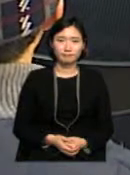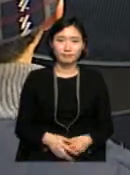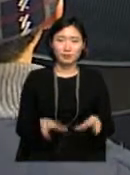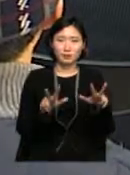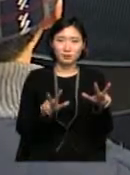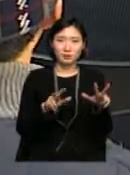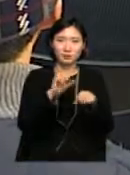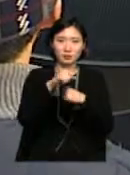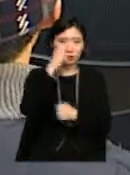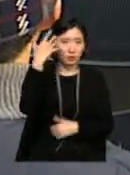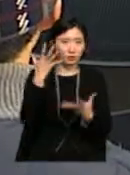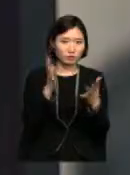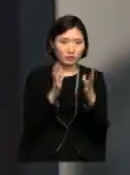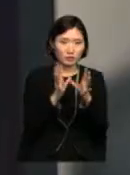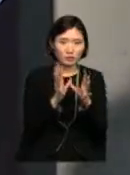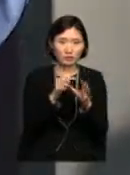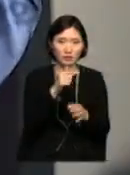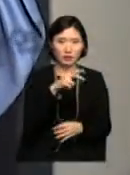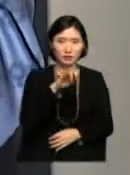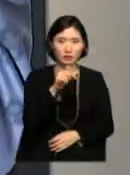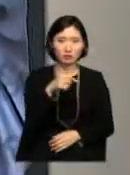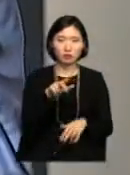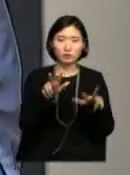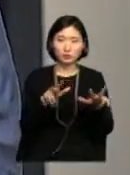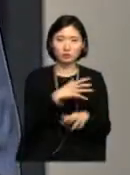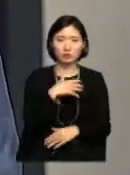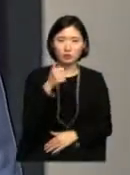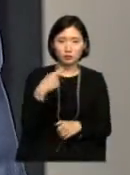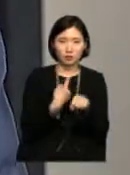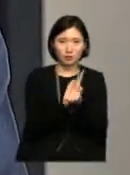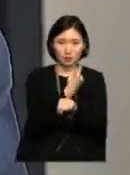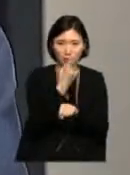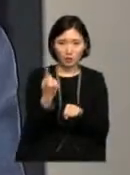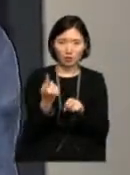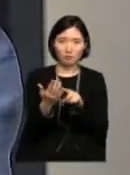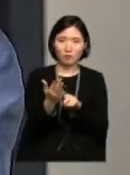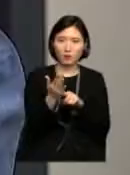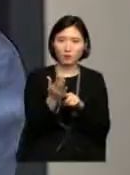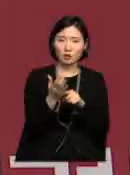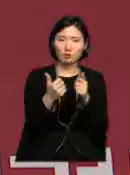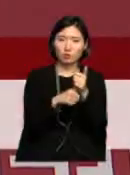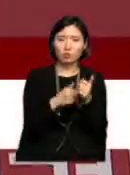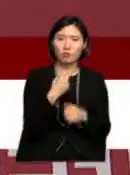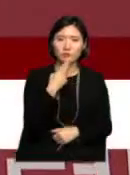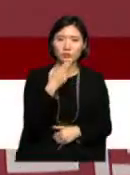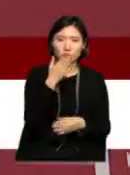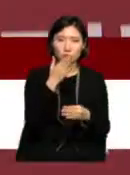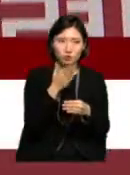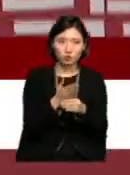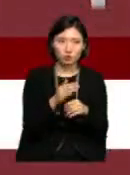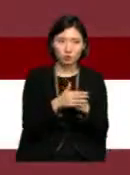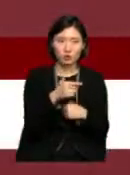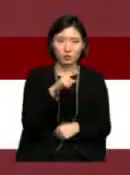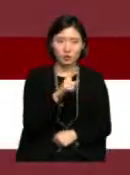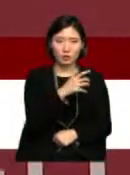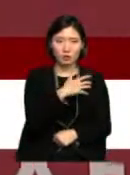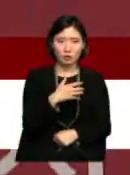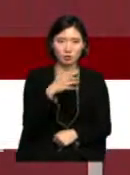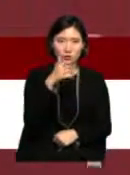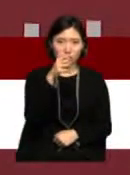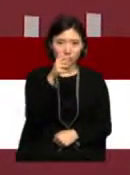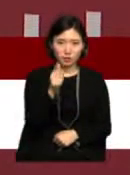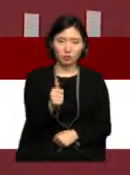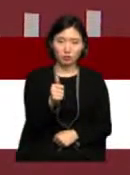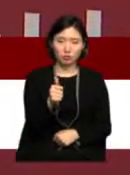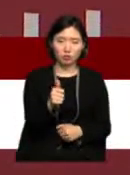현재 자유한국당에서는 나진구 현 구청장 외에는 거론되는 인물이 없는 상황. 나구청장 역시 출마를 공식화하진